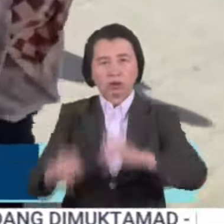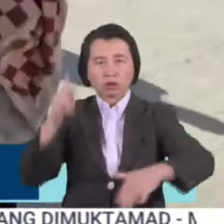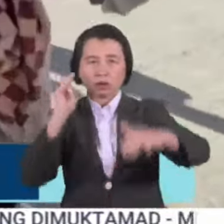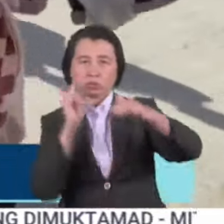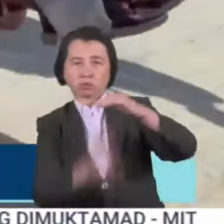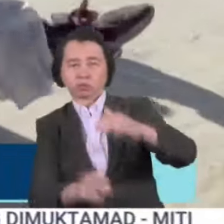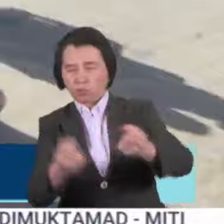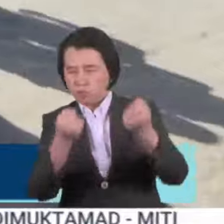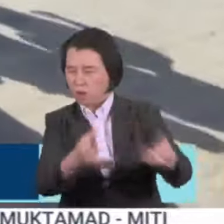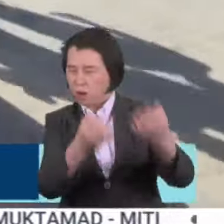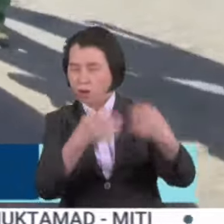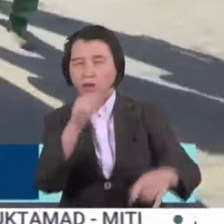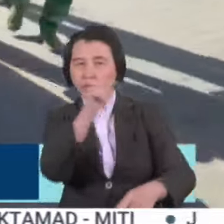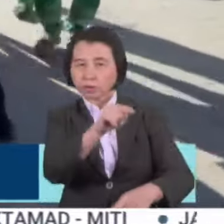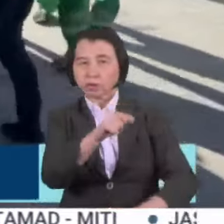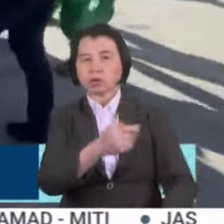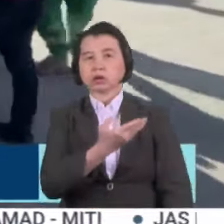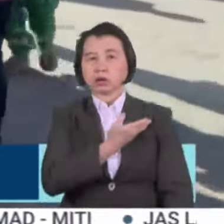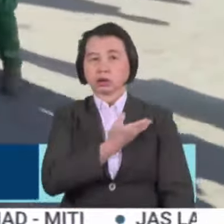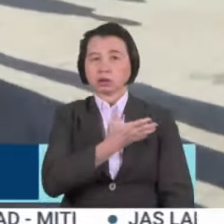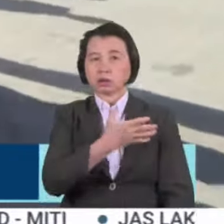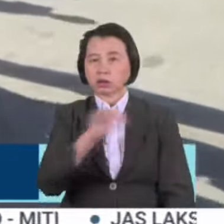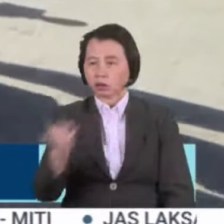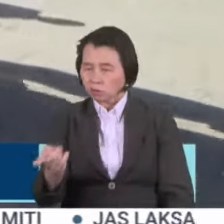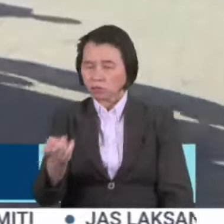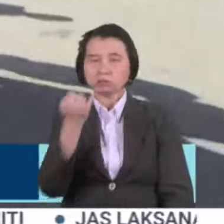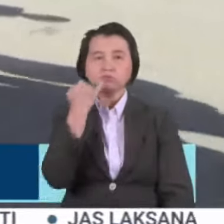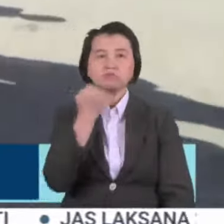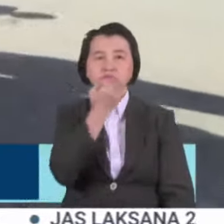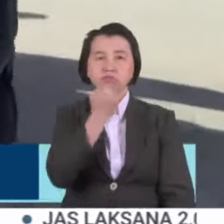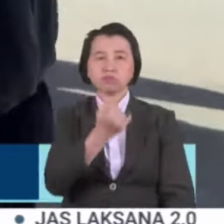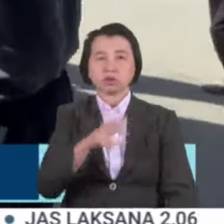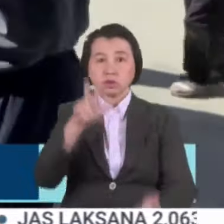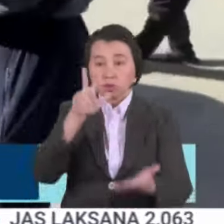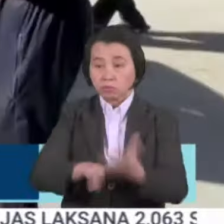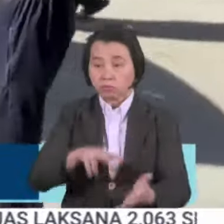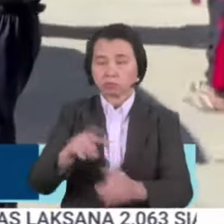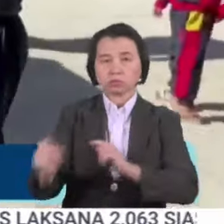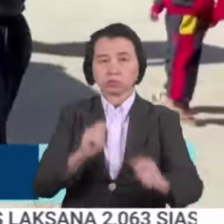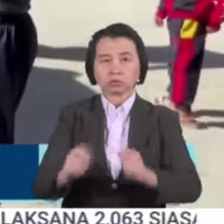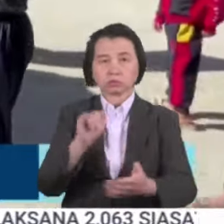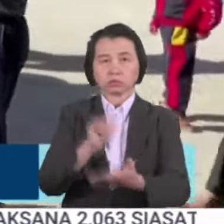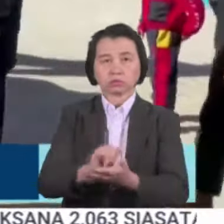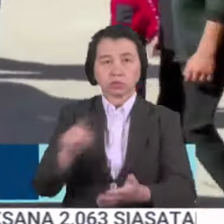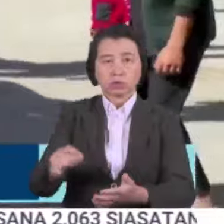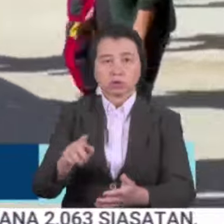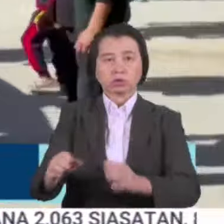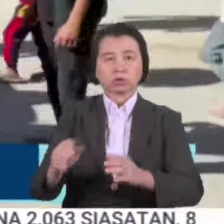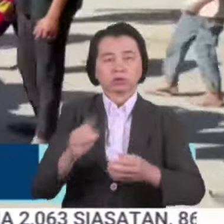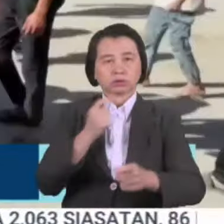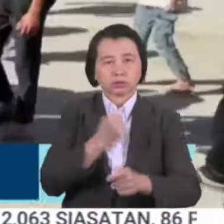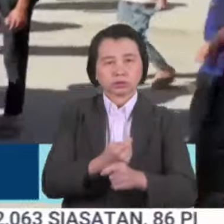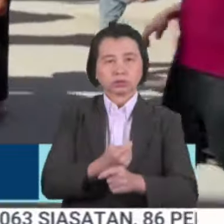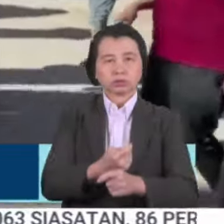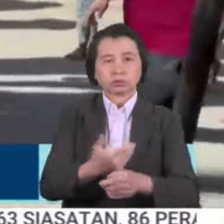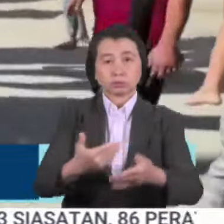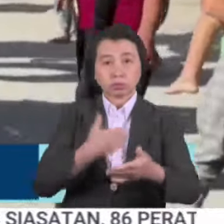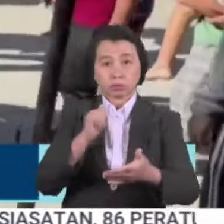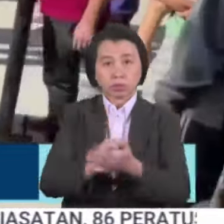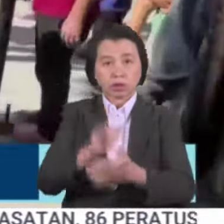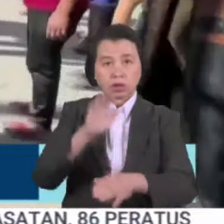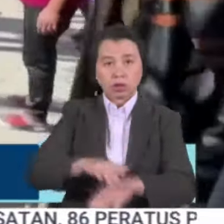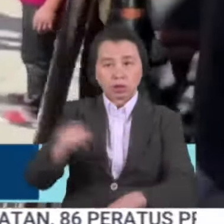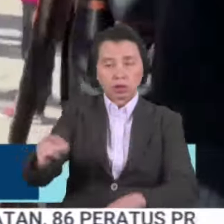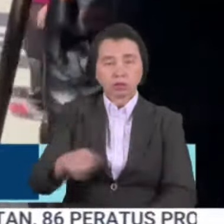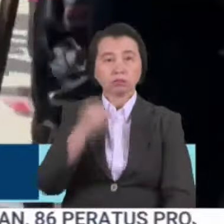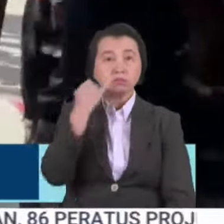akhiri pembunuhan beramai-ramai di Gaza dan Israel. Deklarasi desak pelaksanaan tindakan punitif yang ditetapkan sebelum ini ke atas Tel